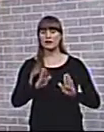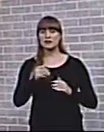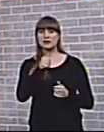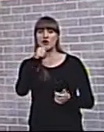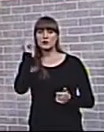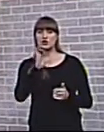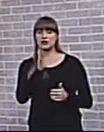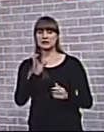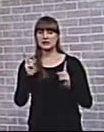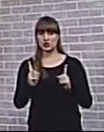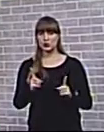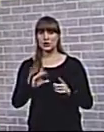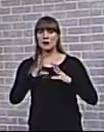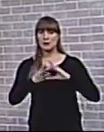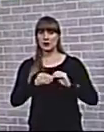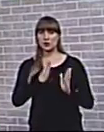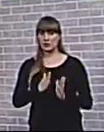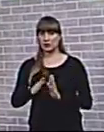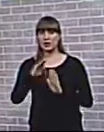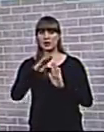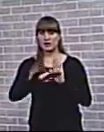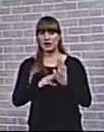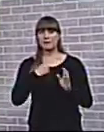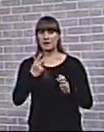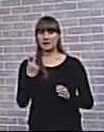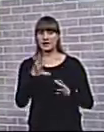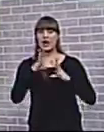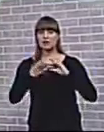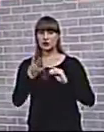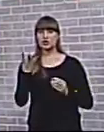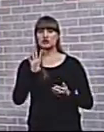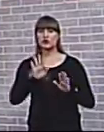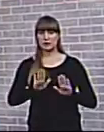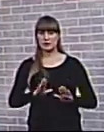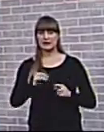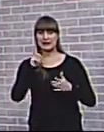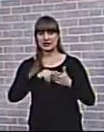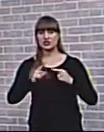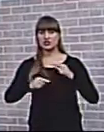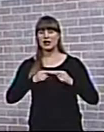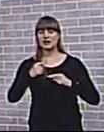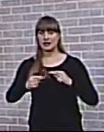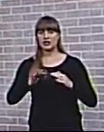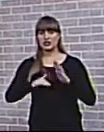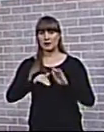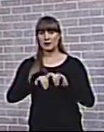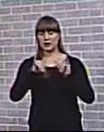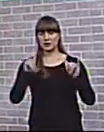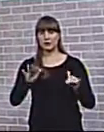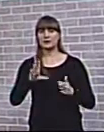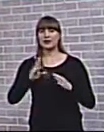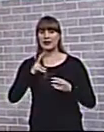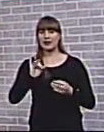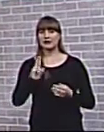прошлом сезоне по итогам регулярной стадии мы вторые. А в итоге 4-е место и надежды на дальнейший подъем. Лев Клинов, Юрий